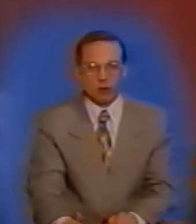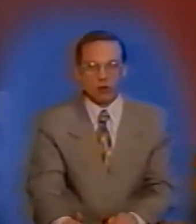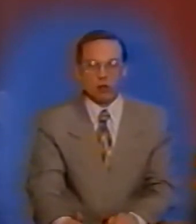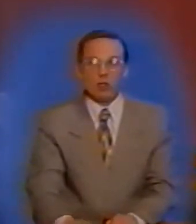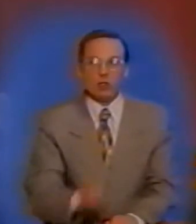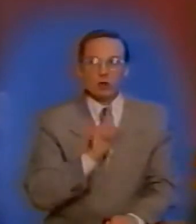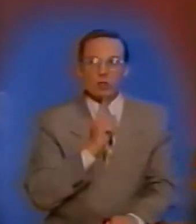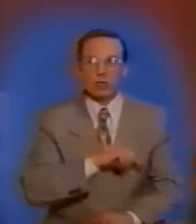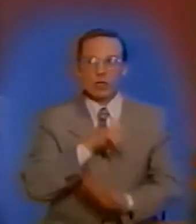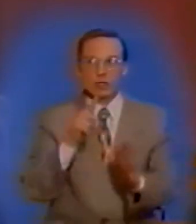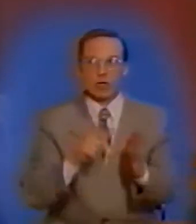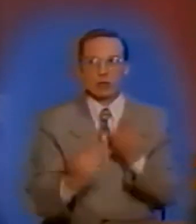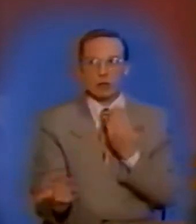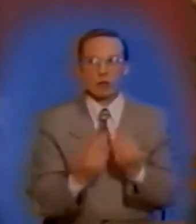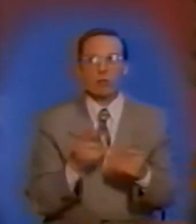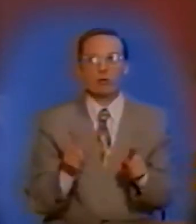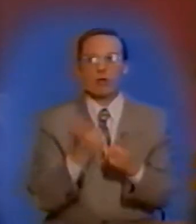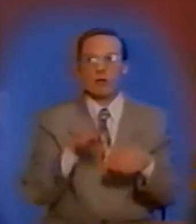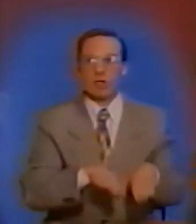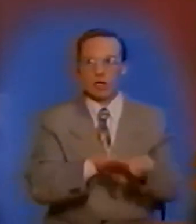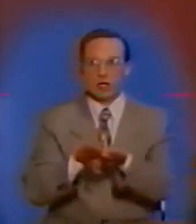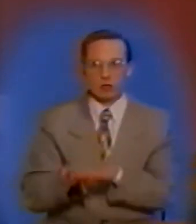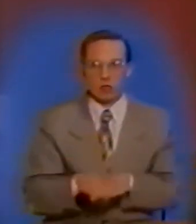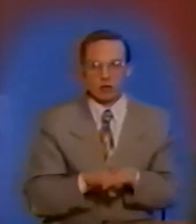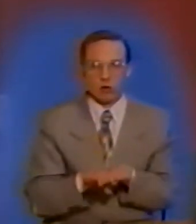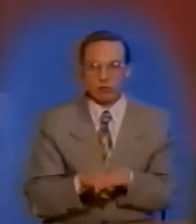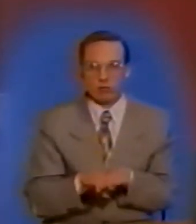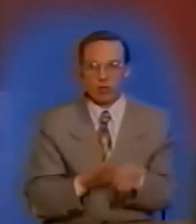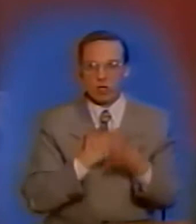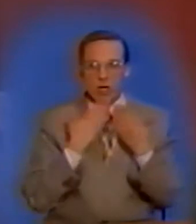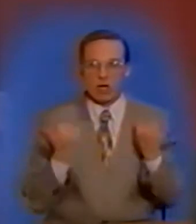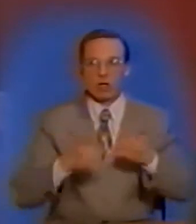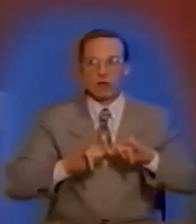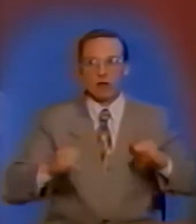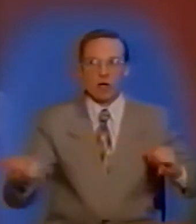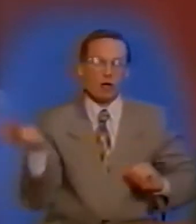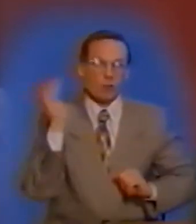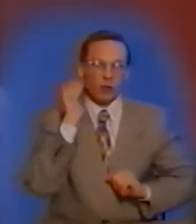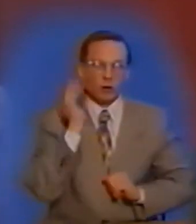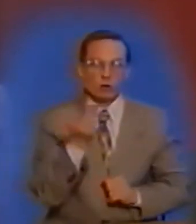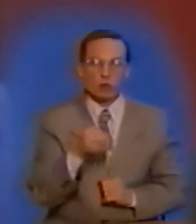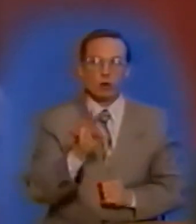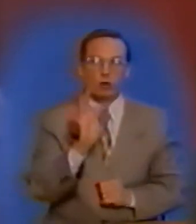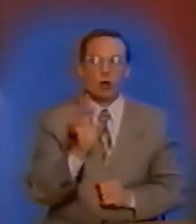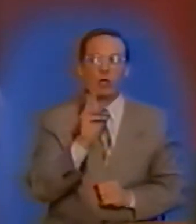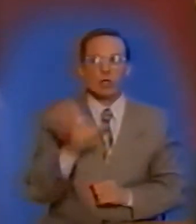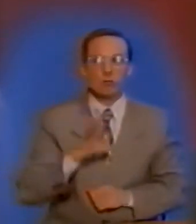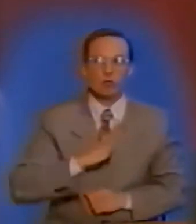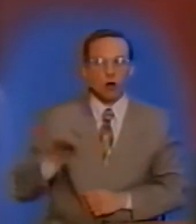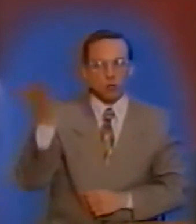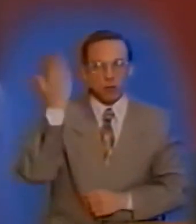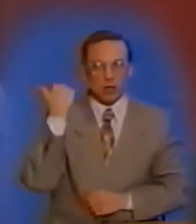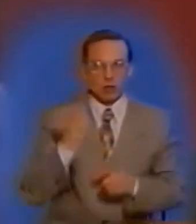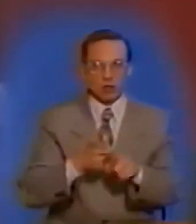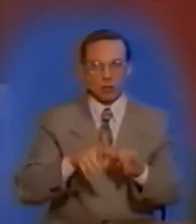Sudėtingas klausimas ir turbūt tokio vienareikšmiško nėra. Įvairiai. Priklausomai nuo to, kas buvo praeity,